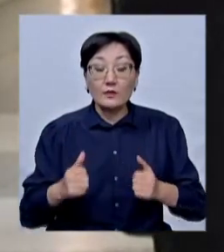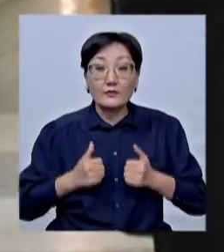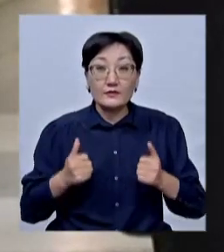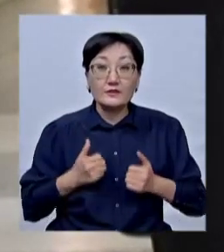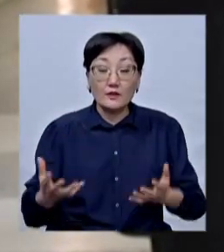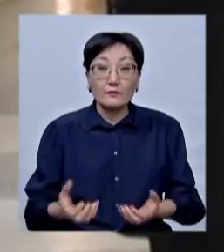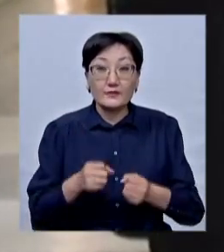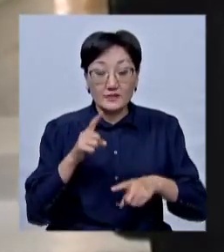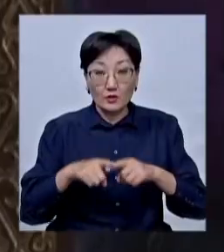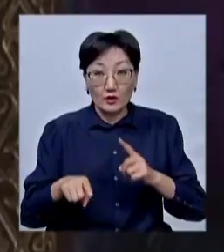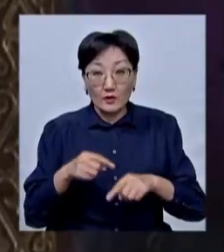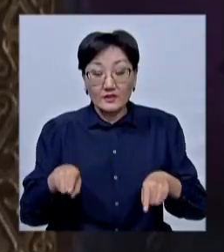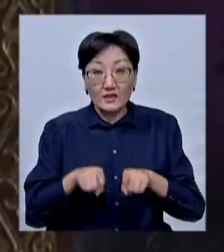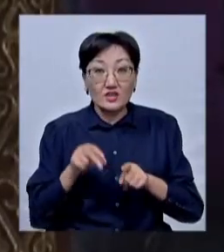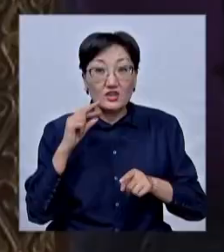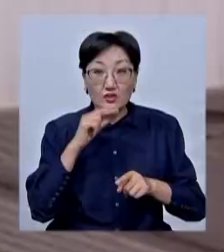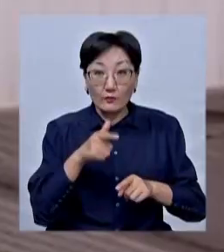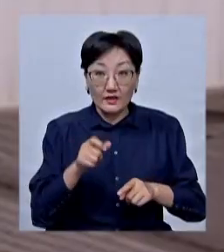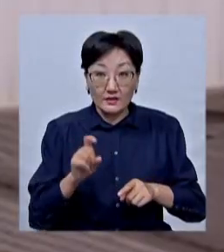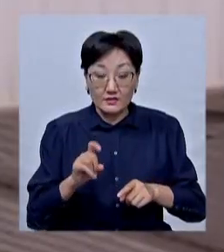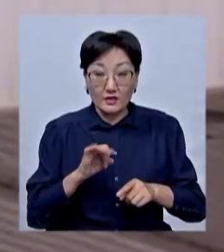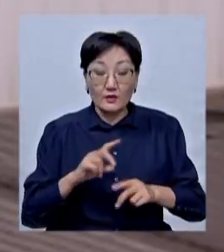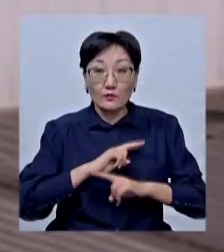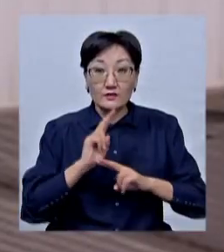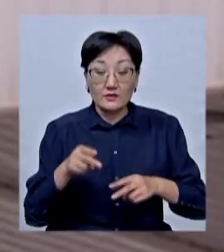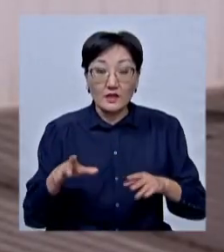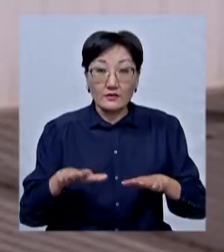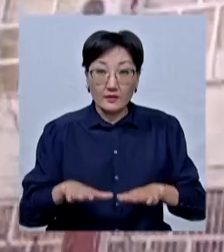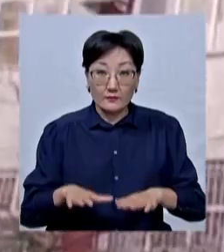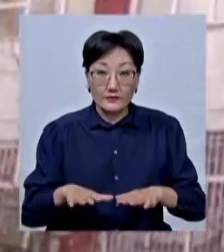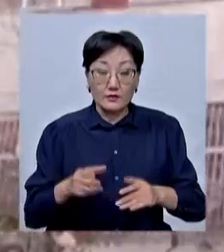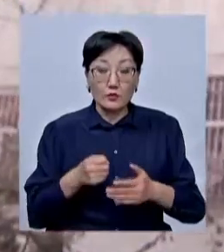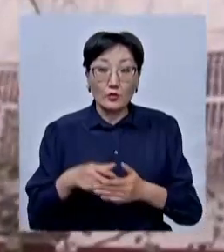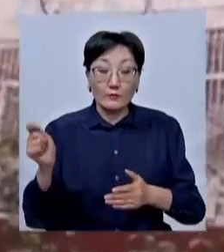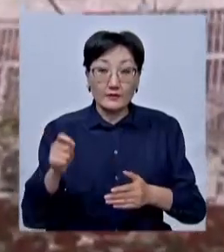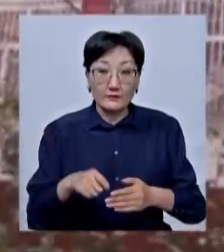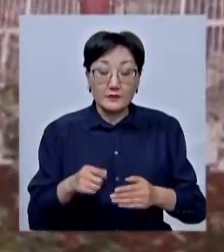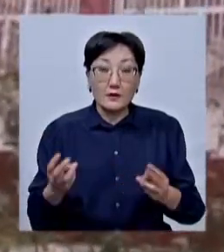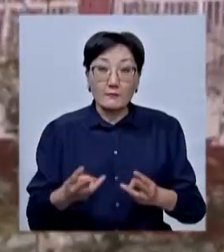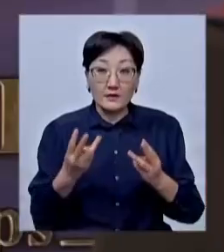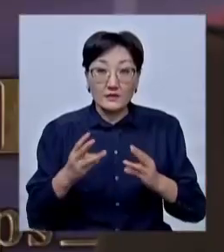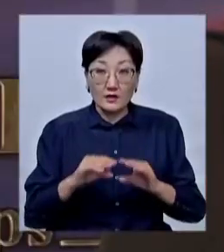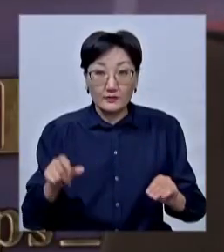спасти родственников, также отравился угарным газом и скончался на месте до прибытия пожарных.